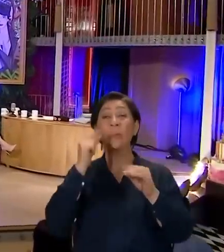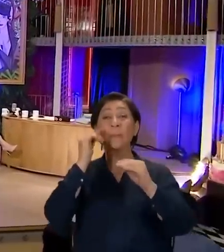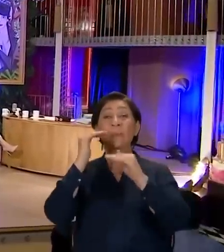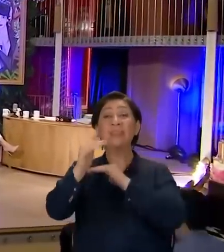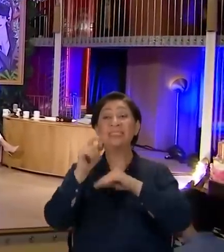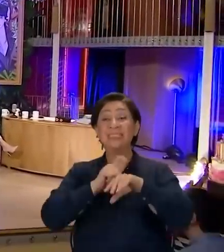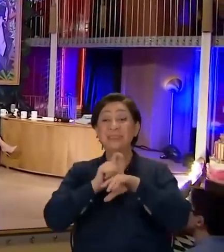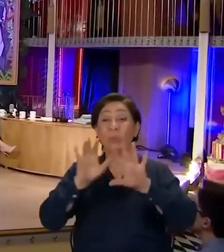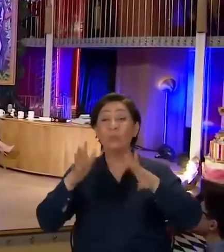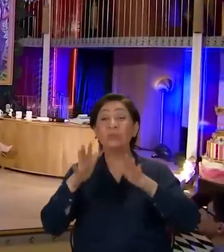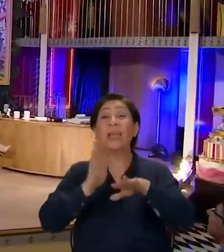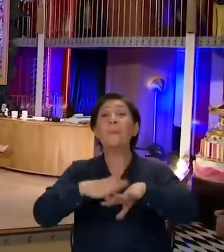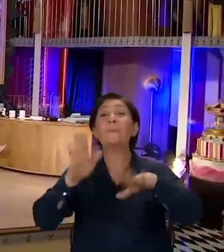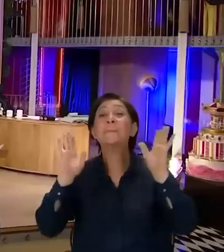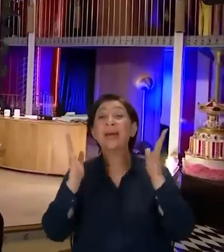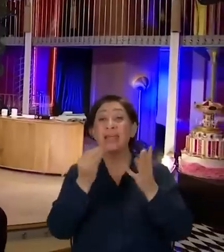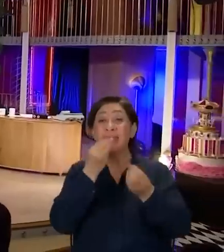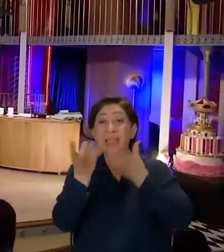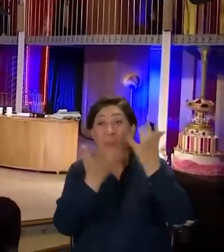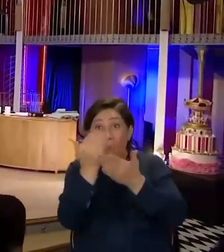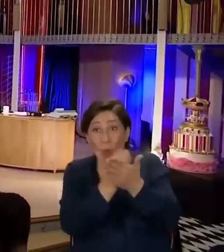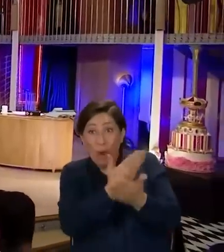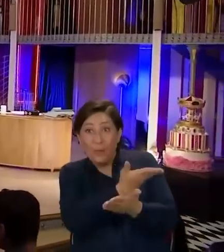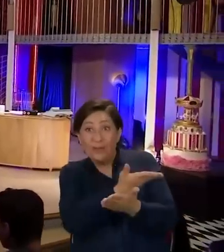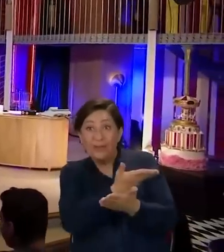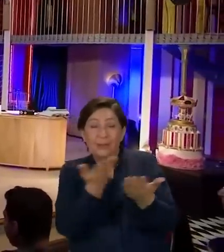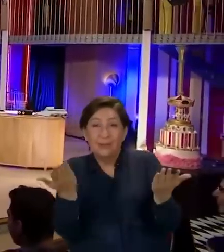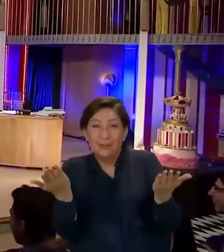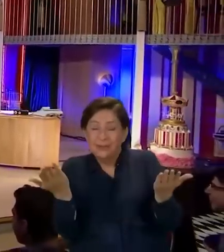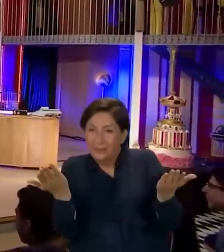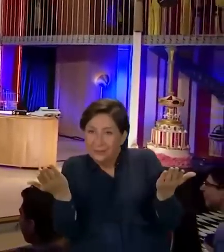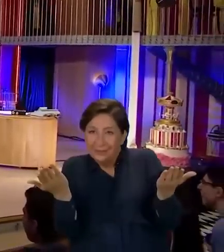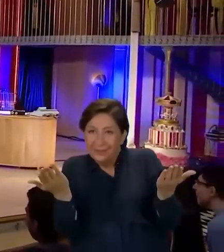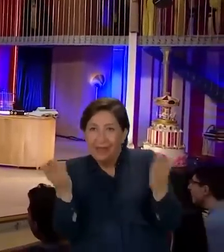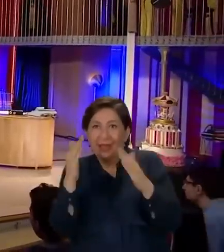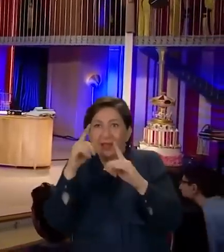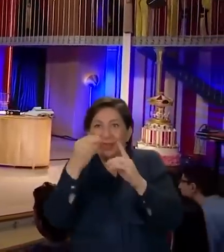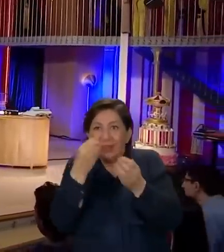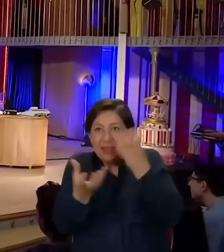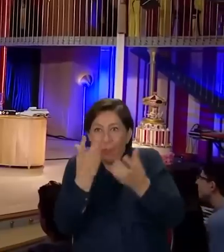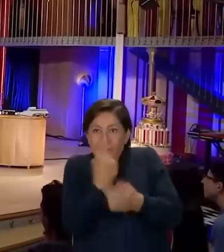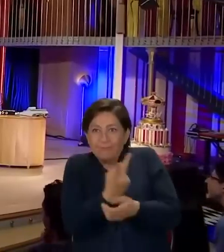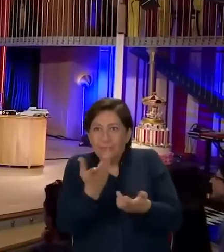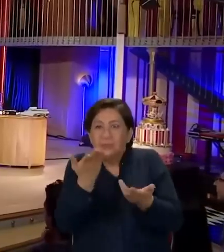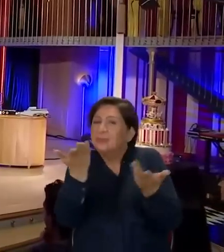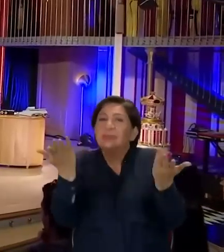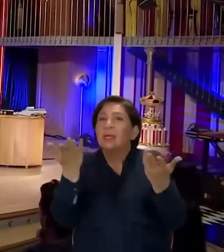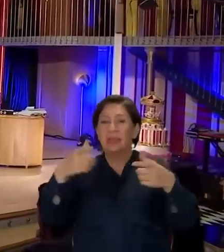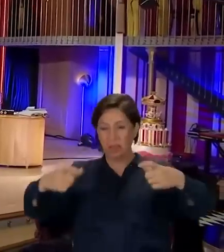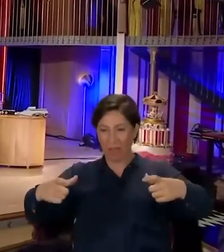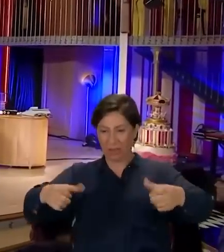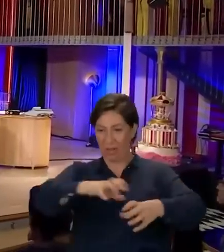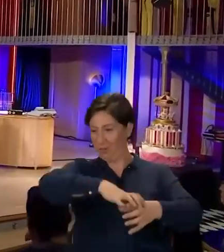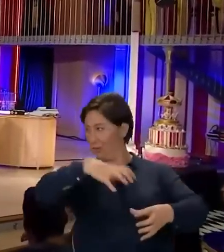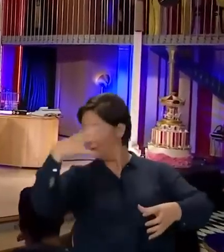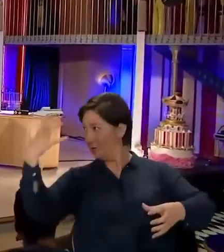siniri bozuk zaten. Yapma. Ulan yemek programı yapıyorsun. Yahu yemek programı yapıyorsun be adam. Sanki tencereyi